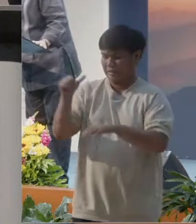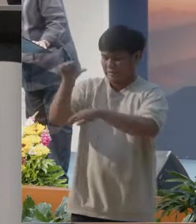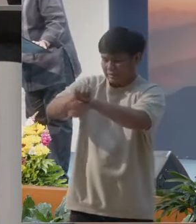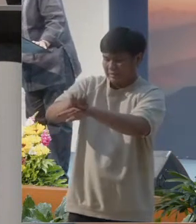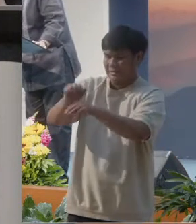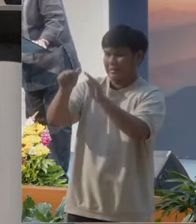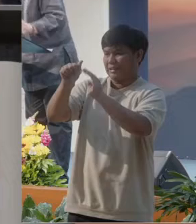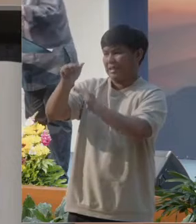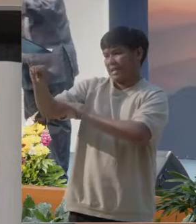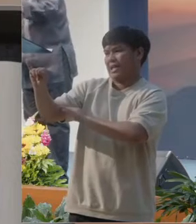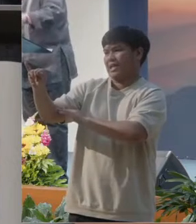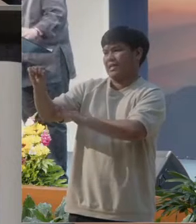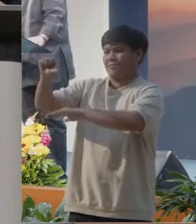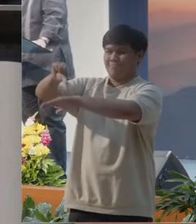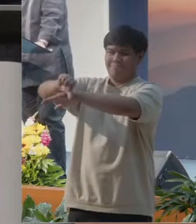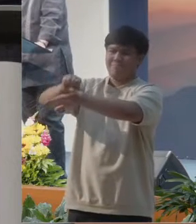kanilang